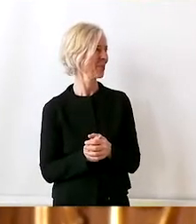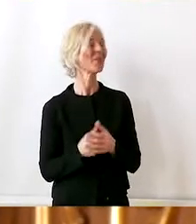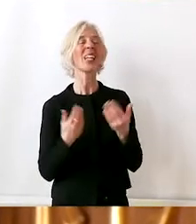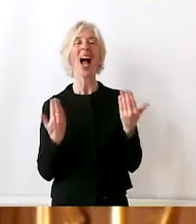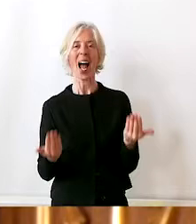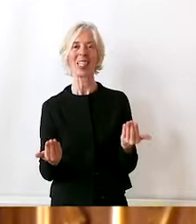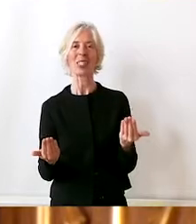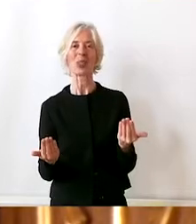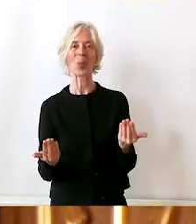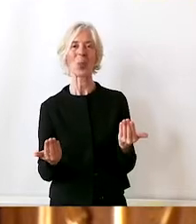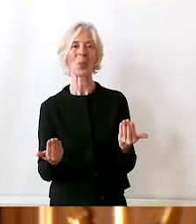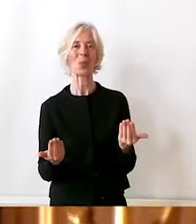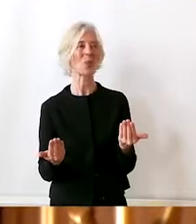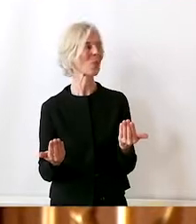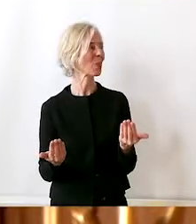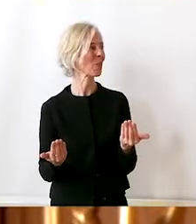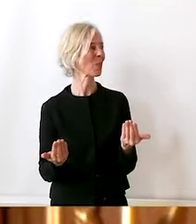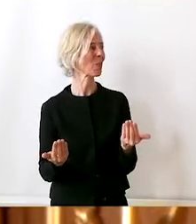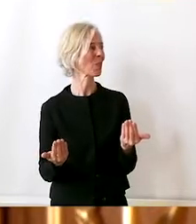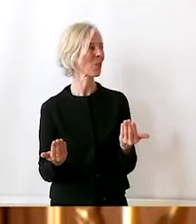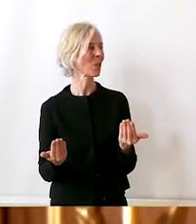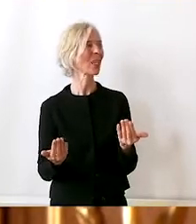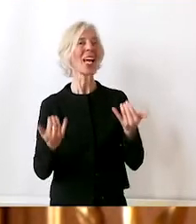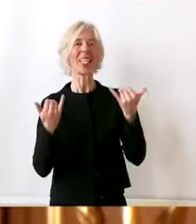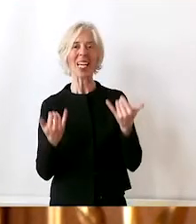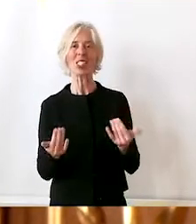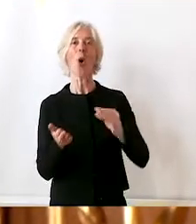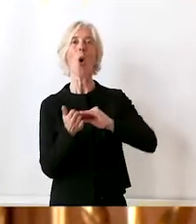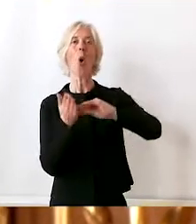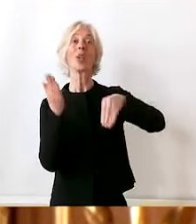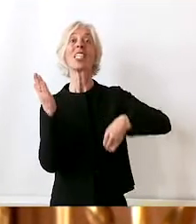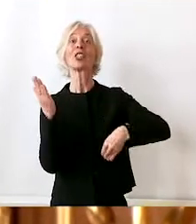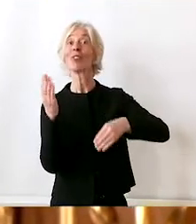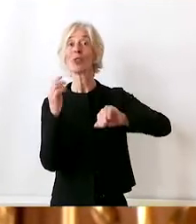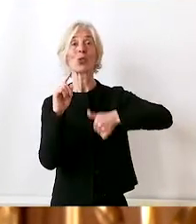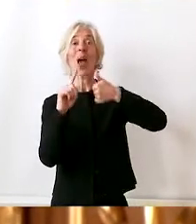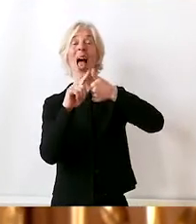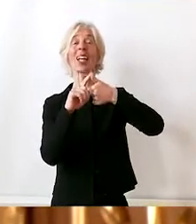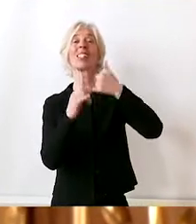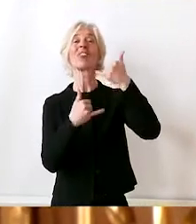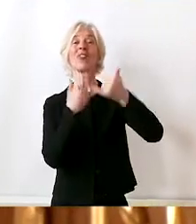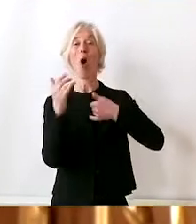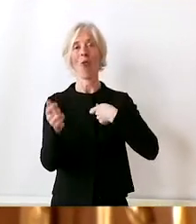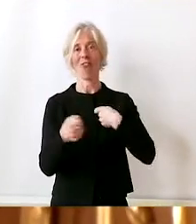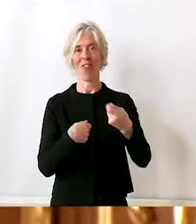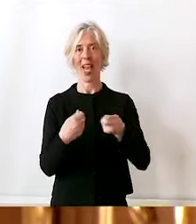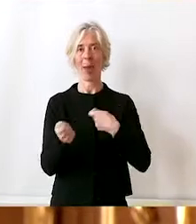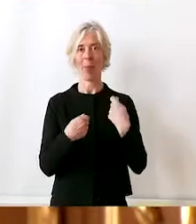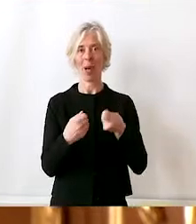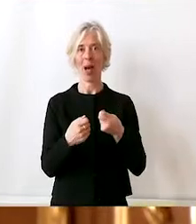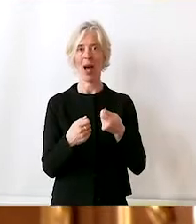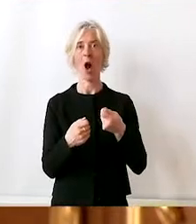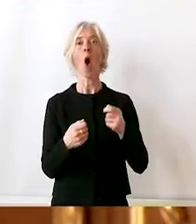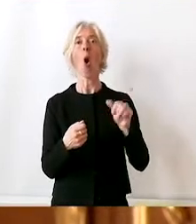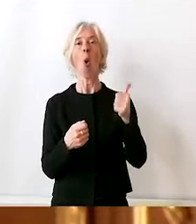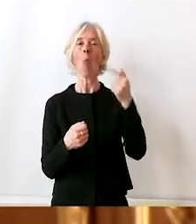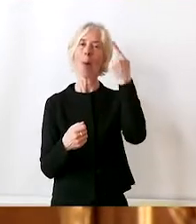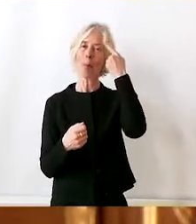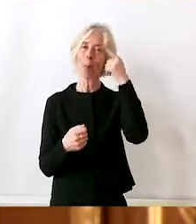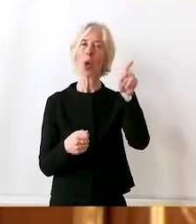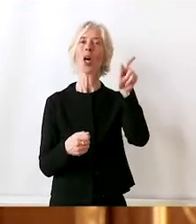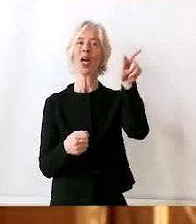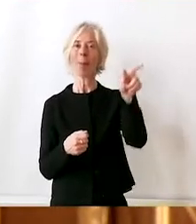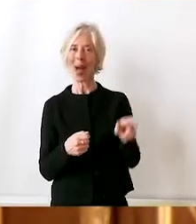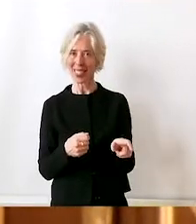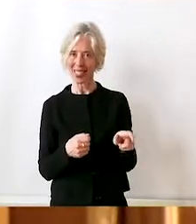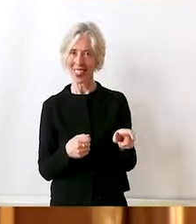Also, zur Überraschung aller, eine Unterschrift von Frau Eva Weber, Oberbürgermeisterin der Stadt Augsburg, mir selber, dem Rainer Erben,